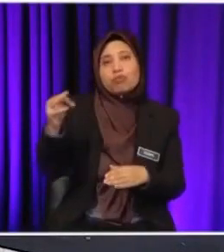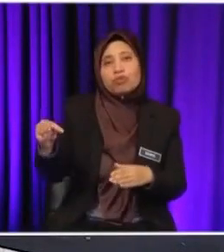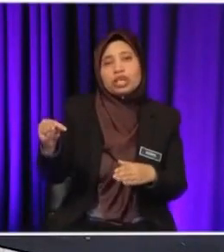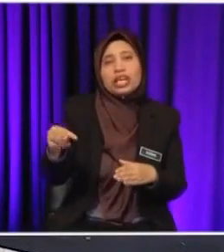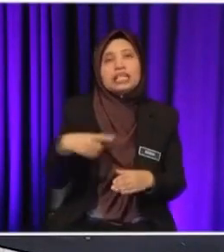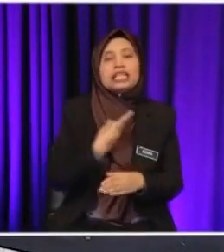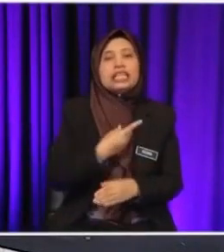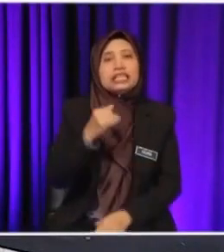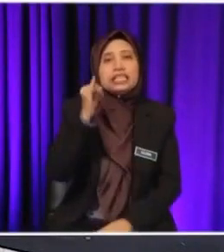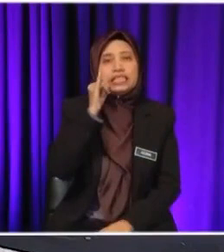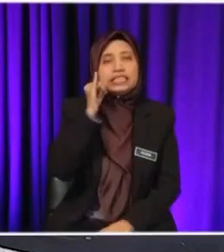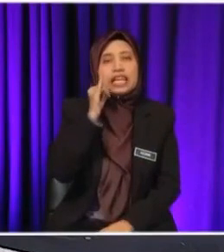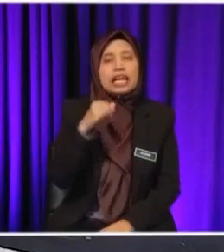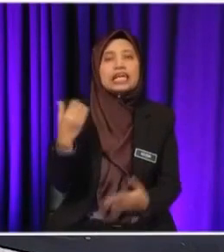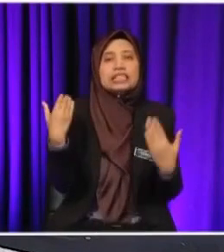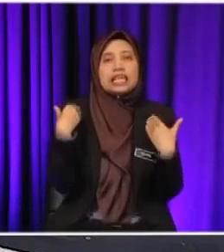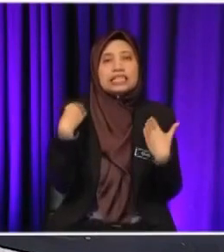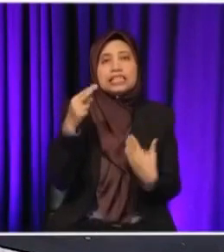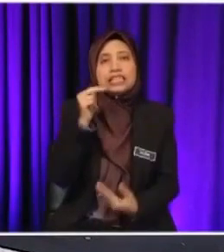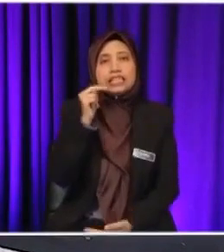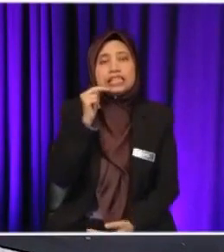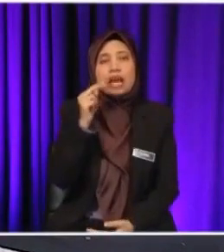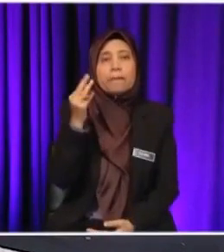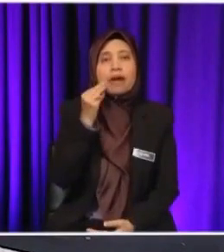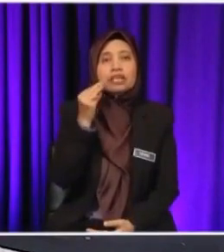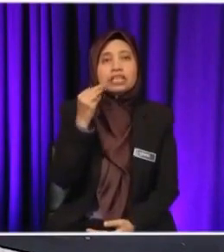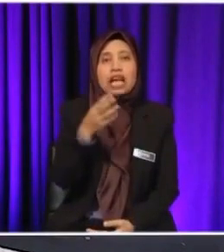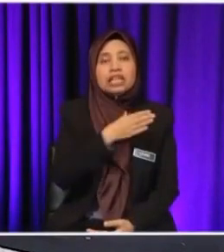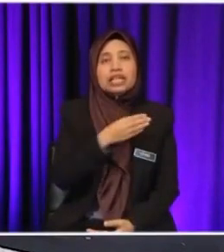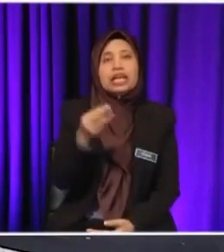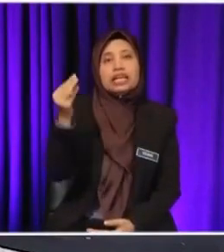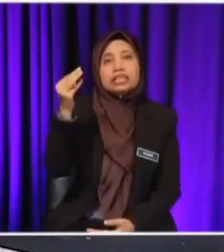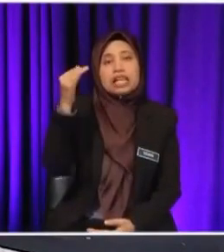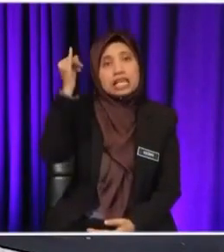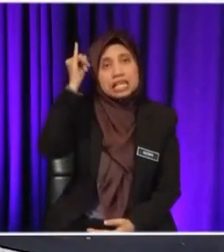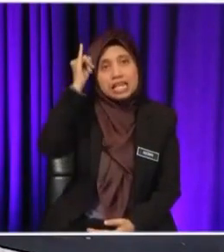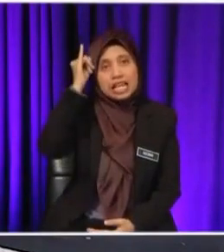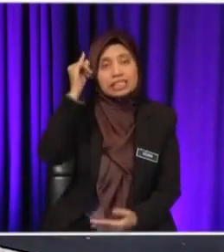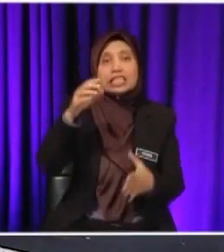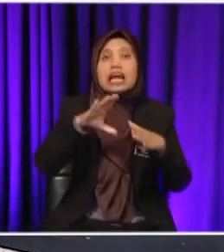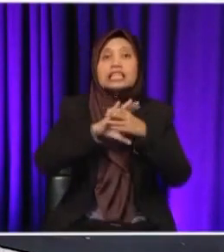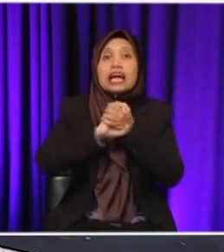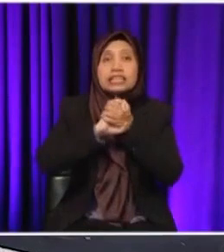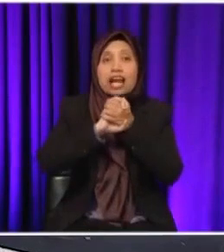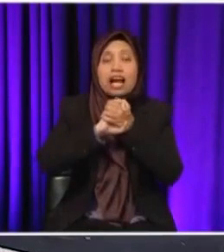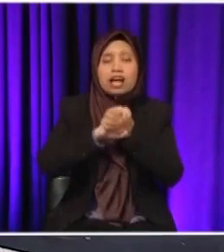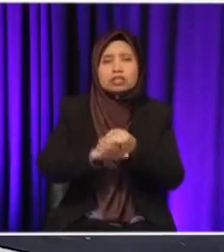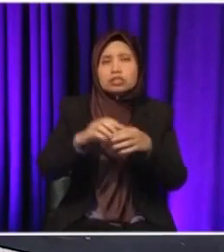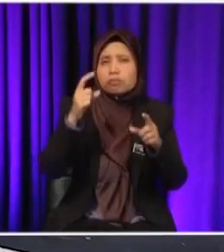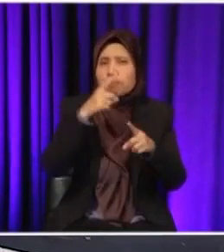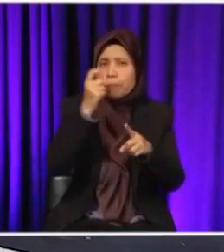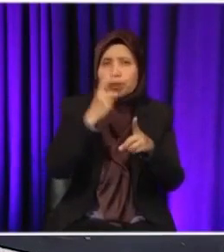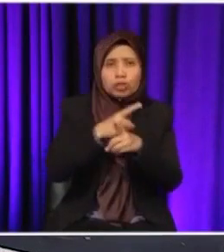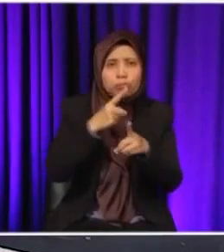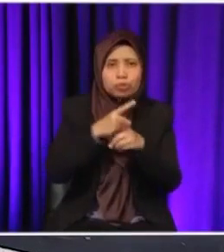ada Izian, kita ada Nis Alisa, Mardiah dan juga Muhammad Ilyas. Tahniah di atas kesungguhan anda